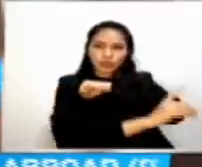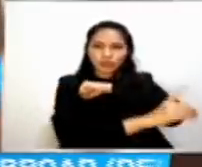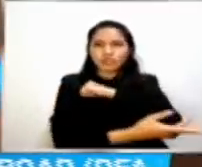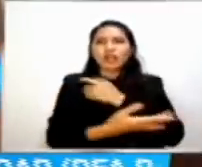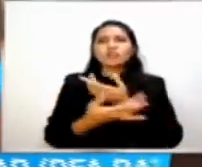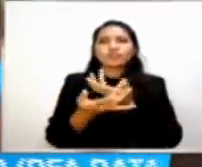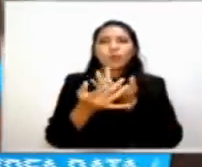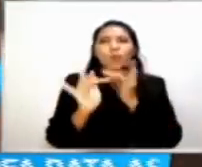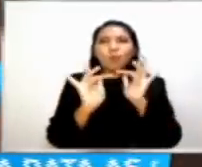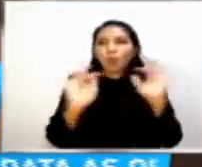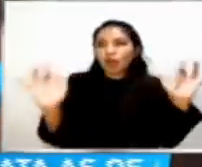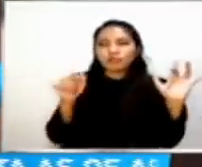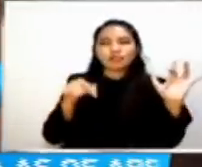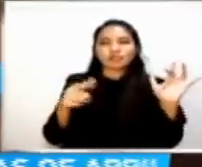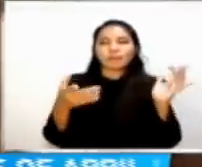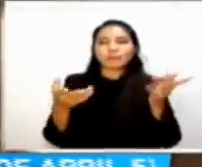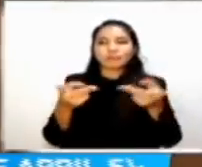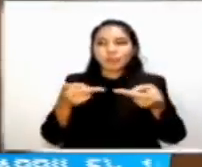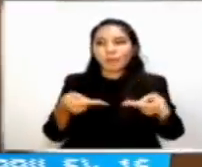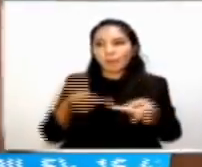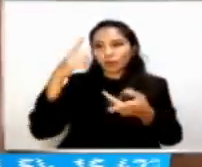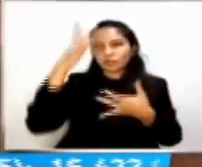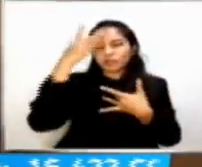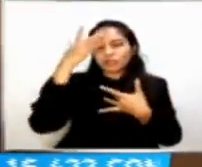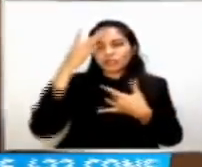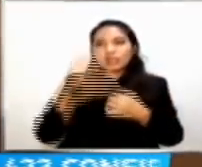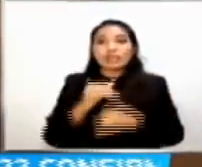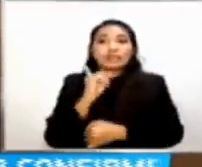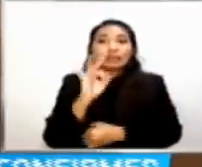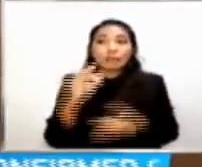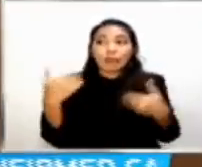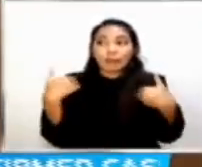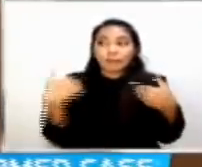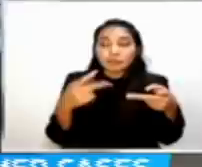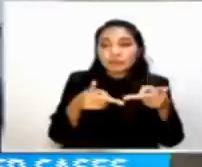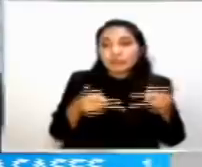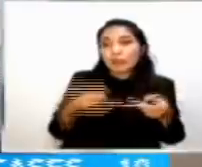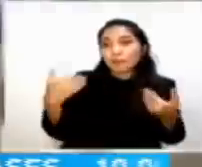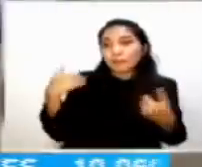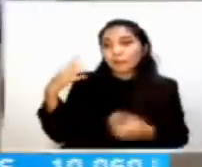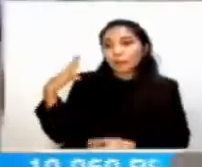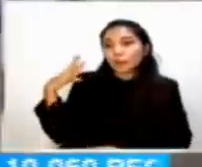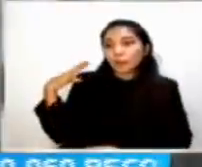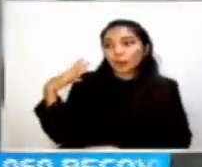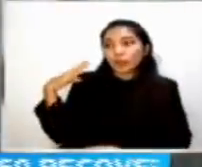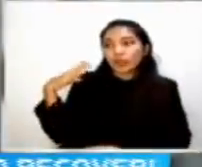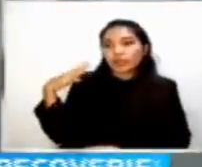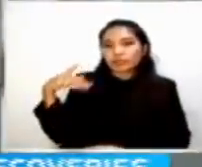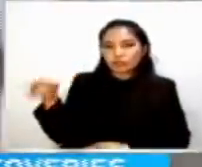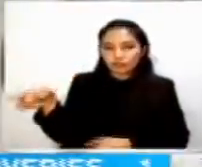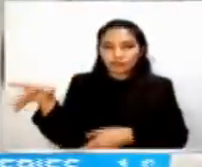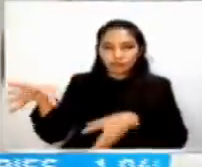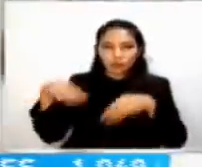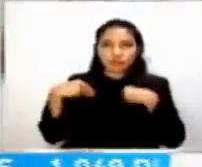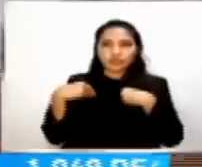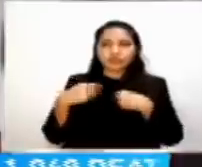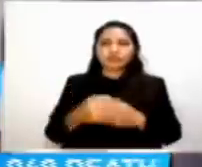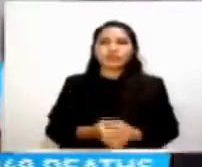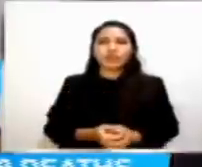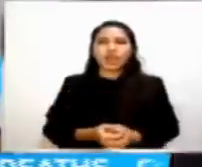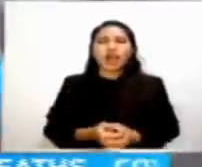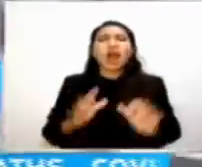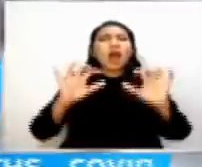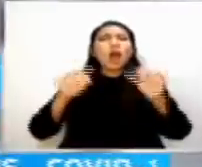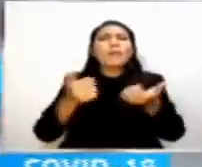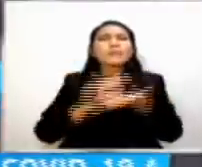may mabakantihan today, may nakaabang na i-admit. Paano nga ba tayo umabot sa ganitong sitwasyon?